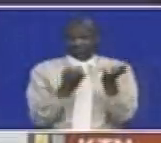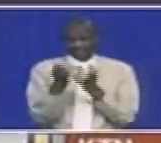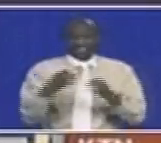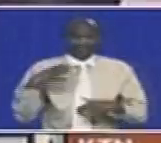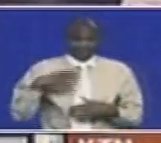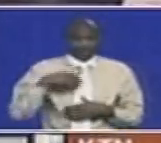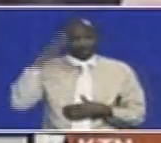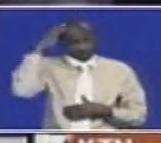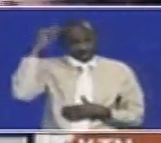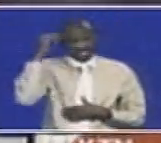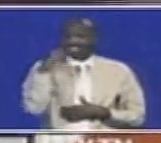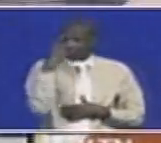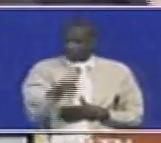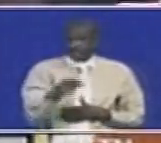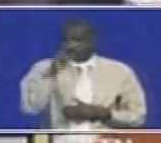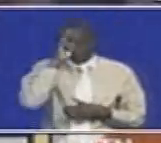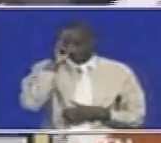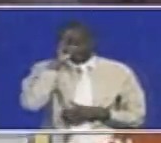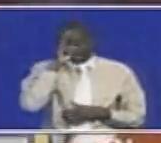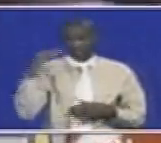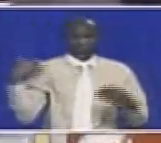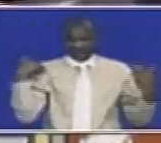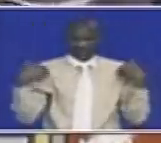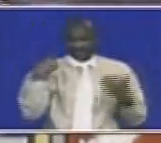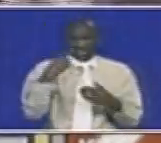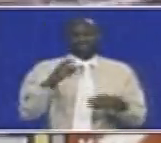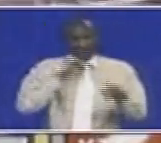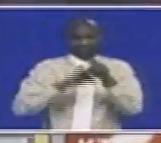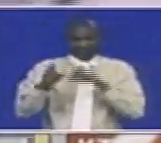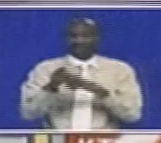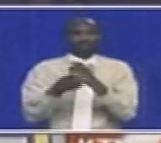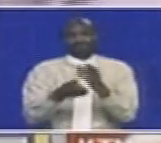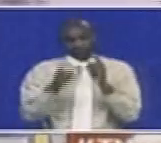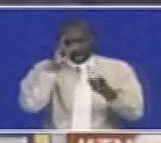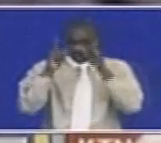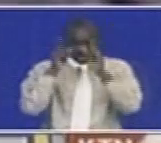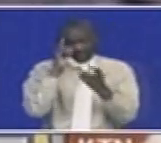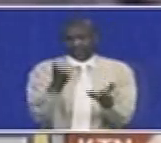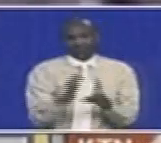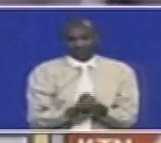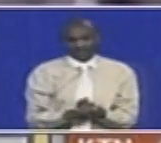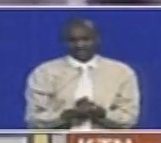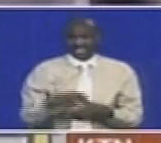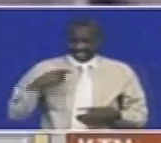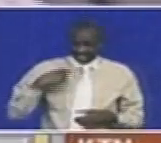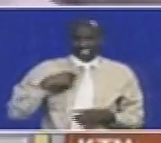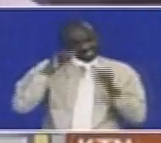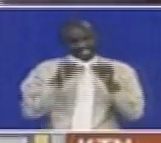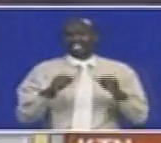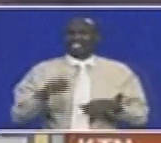ni wa Somali wanasema kuwa polisi wanawaadhibu na kuwakamata kiholela. Sisi iko ardhi ya kushinda Kenya,